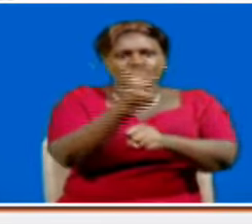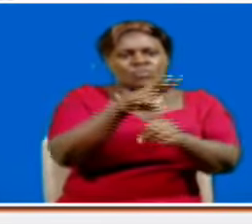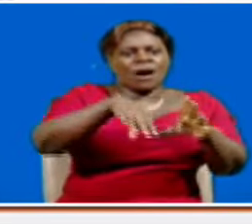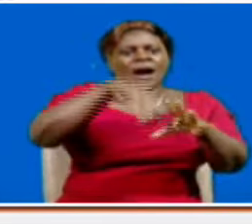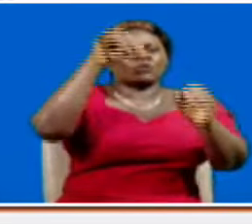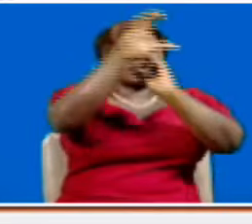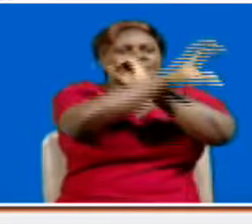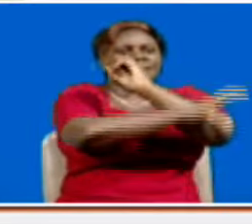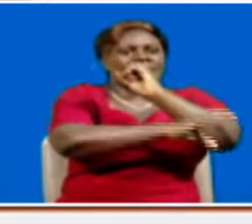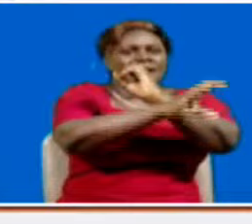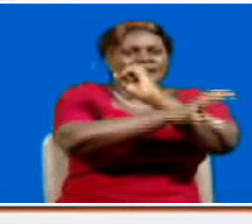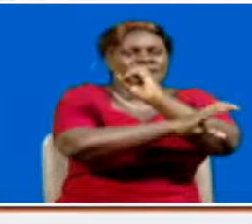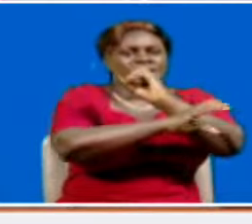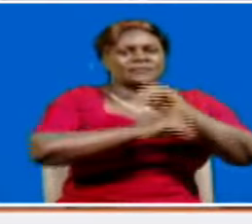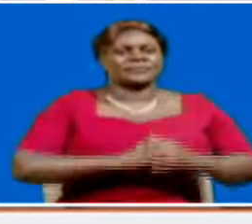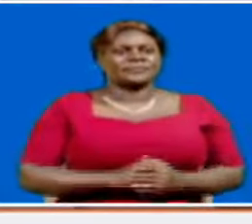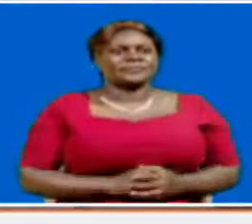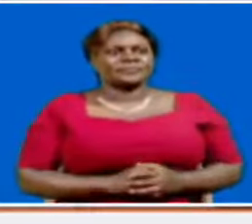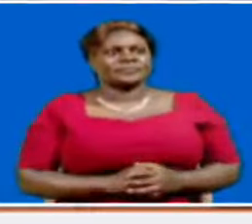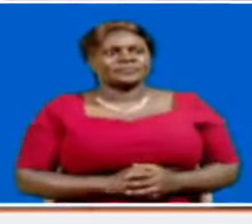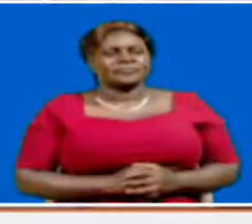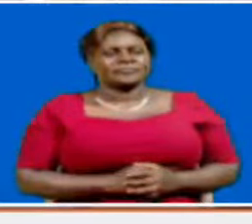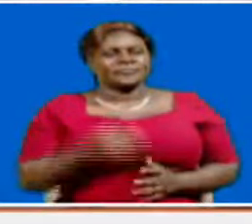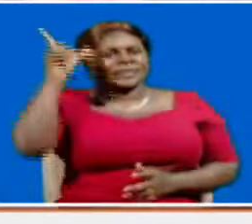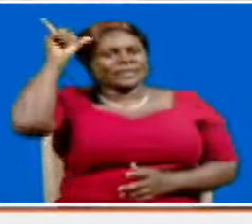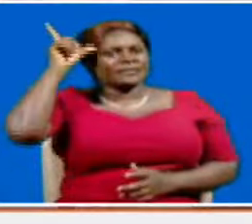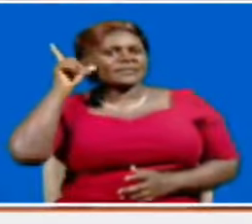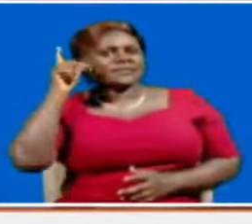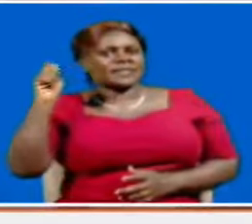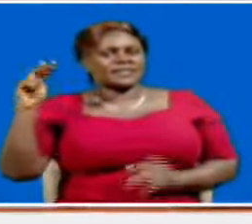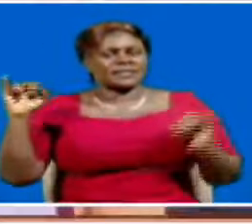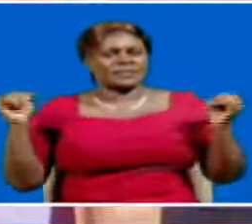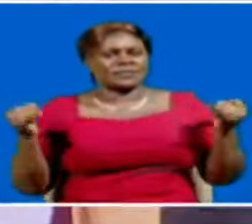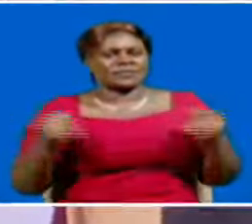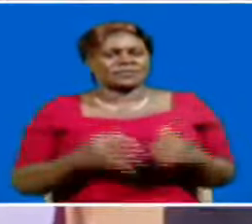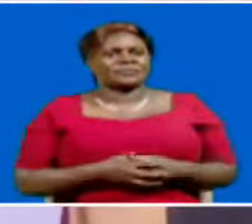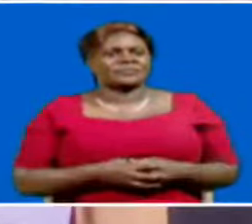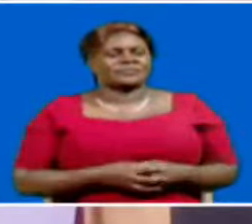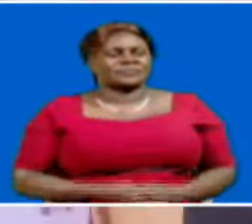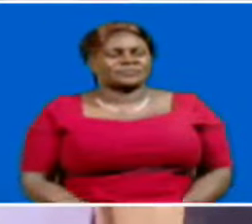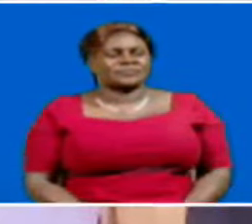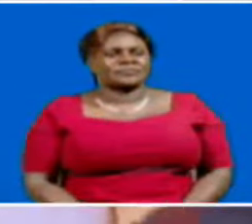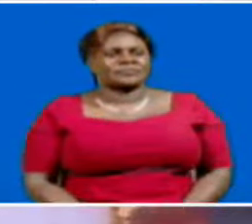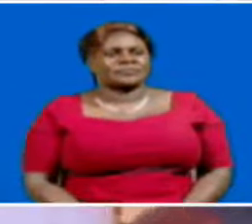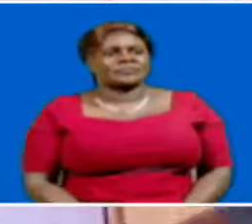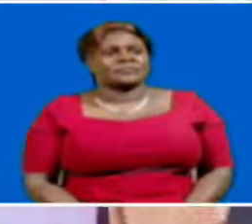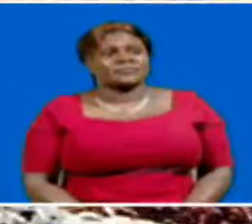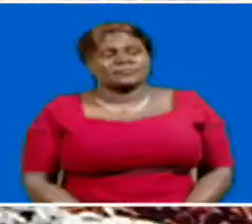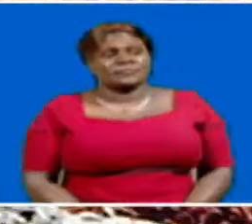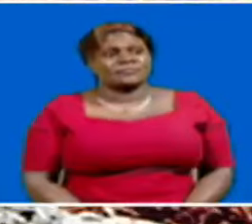kutafutia sisi kama vijana. Elvis Kosgei, KT News, Uasin Gishu County.